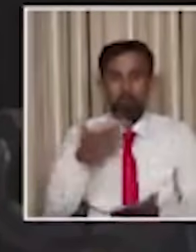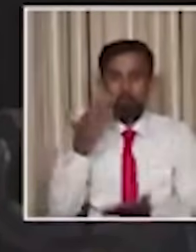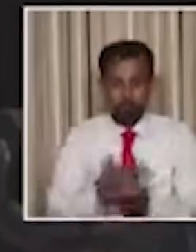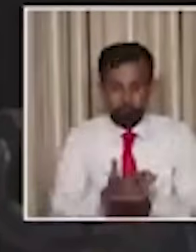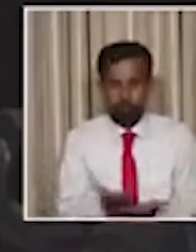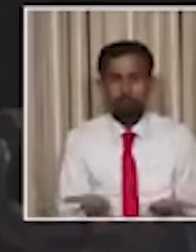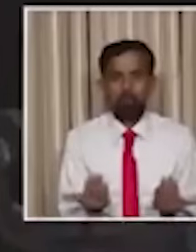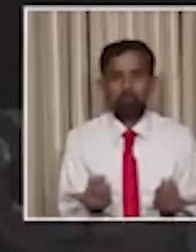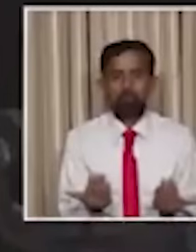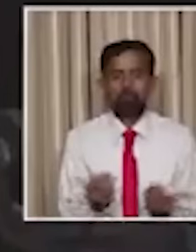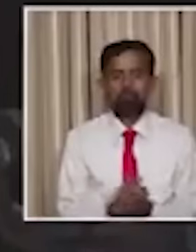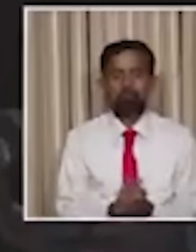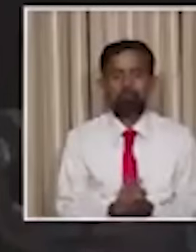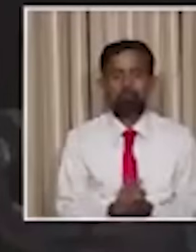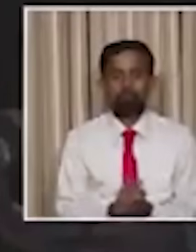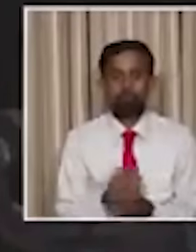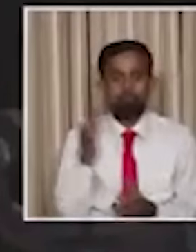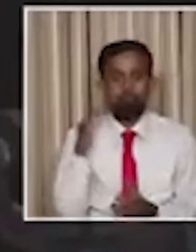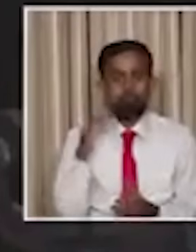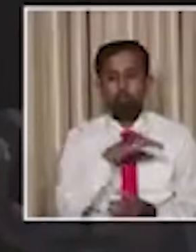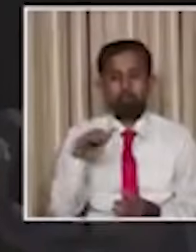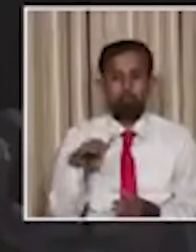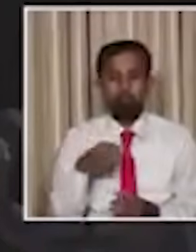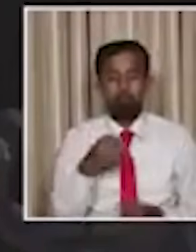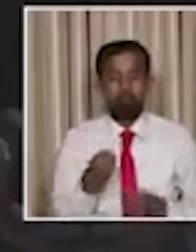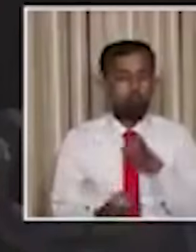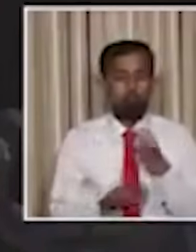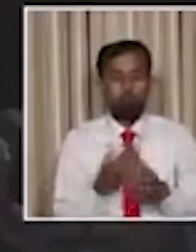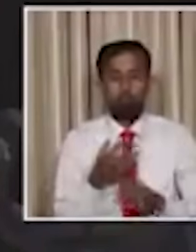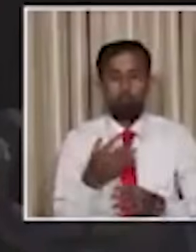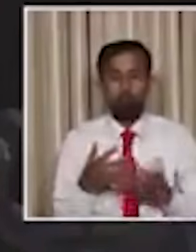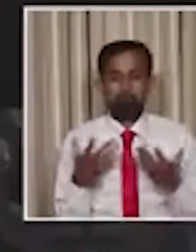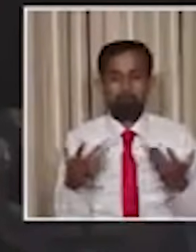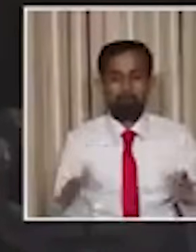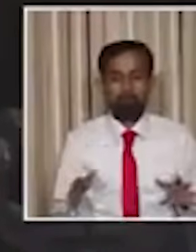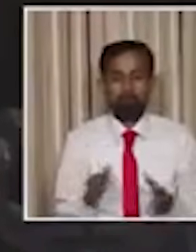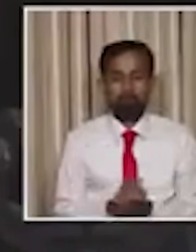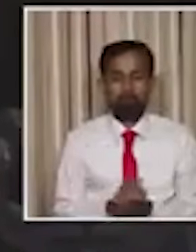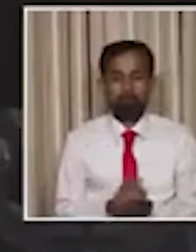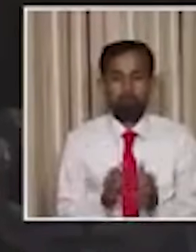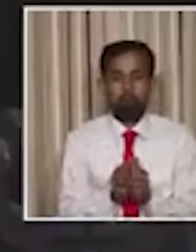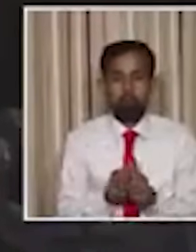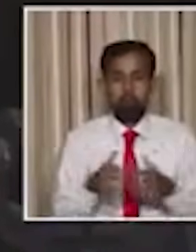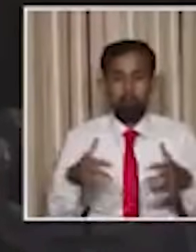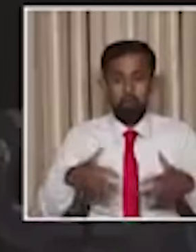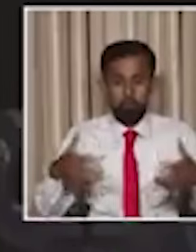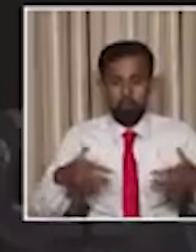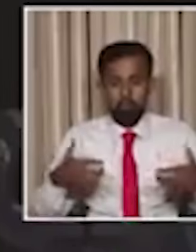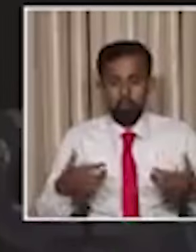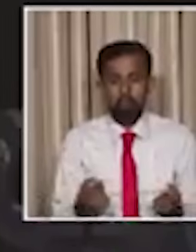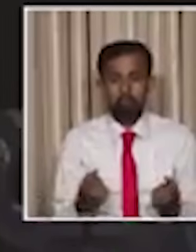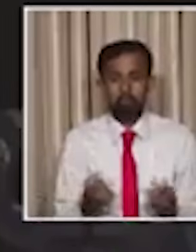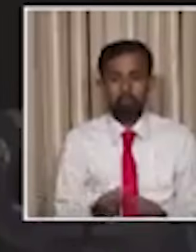நிலை மக்கள் மத்தியில் ஏற்பட்டுக் கொண்டிருக்கின்றது. ஆகவே அந்த மண்ணகழ்வுக்கான அனுமதி ரத்து செய்யப்பட வேண்டும் என்பதை இந்த இடத்திலே நான்